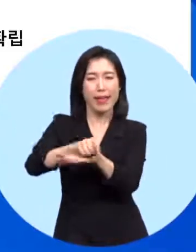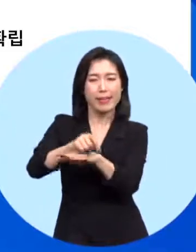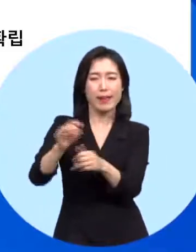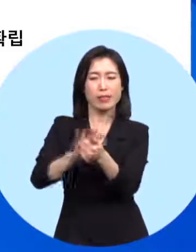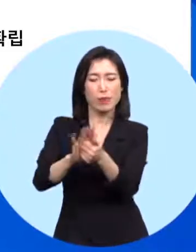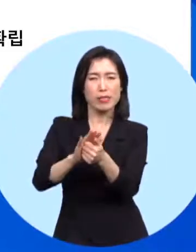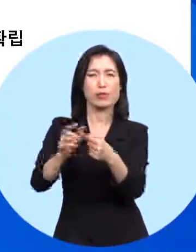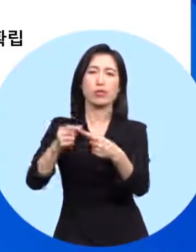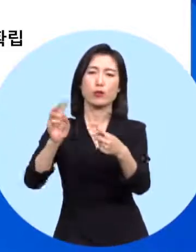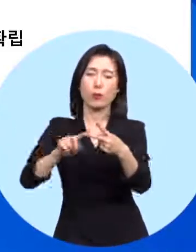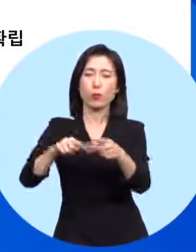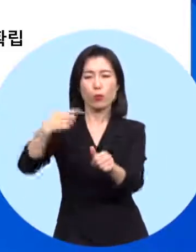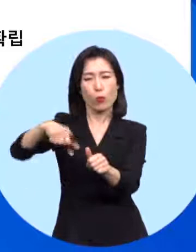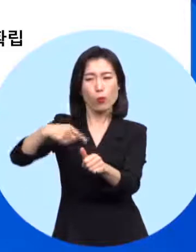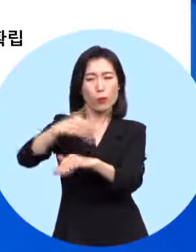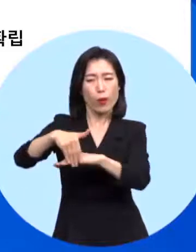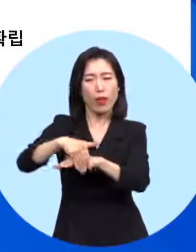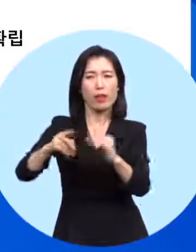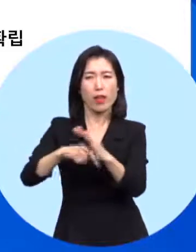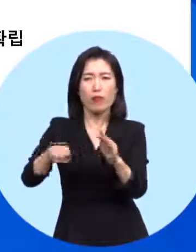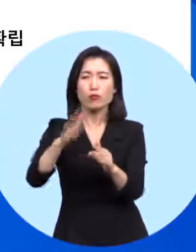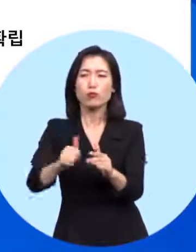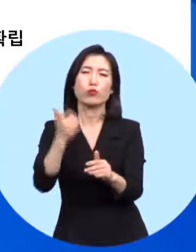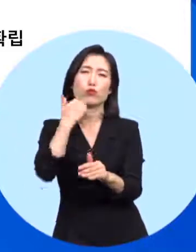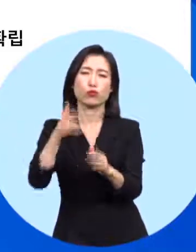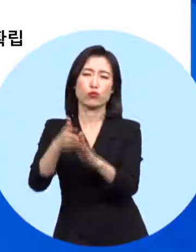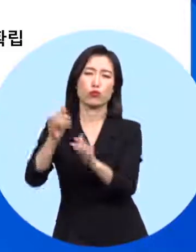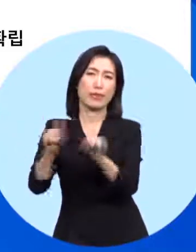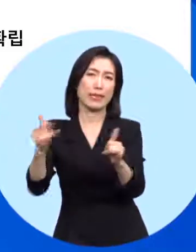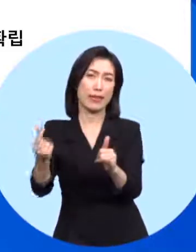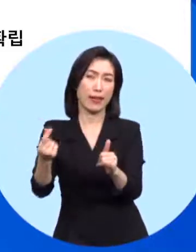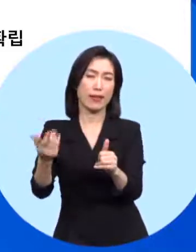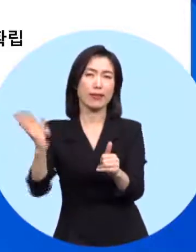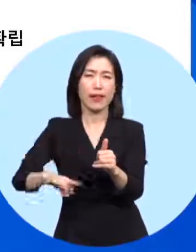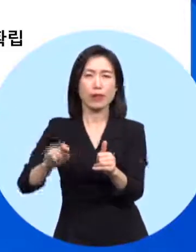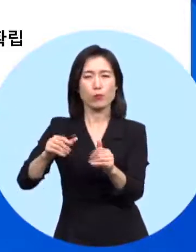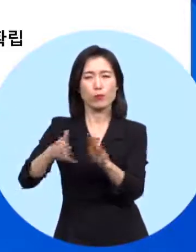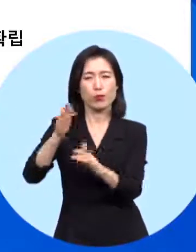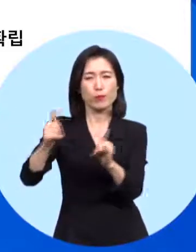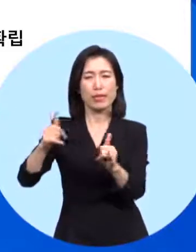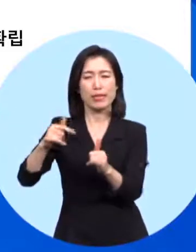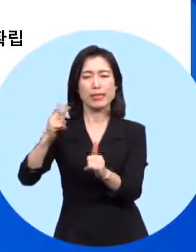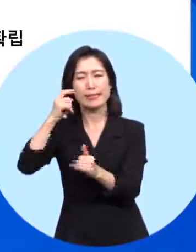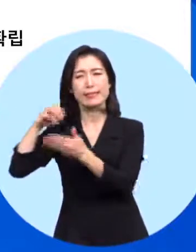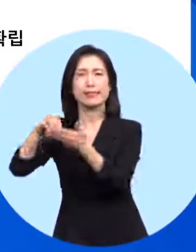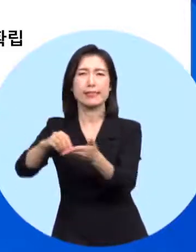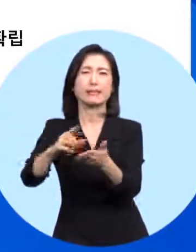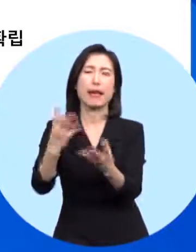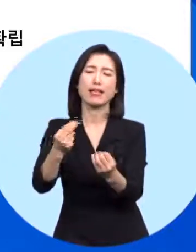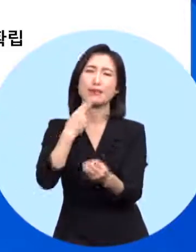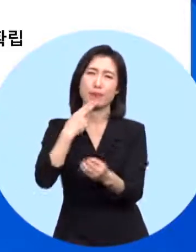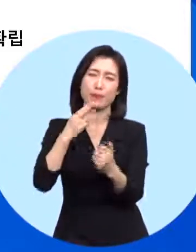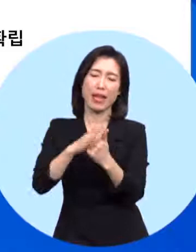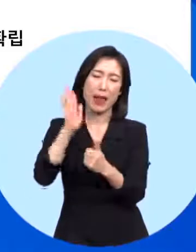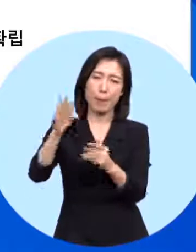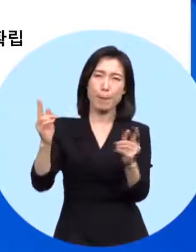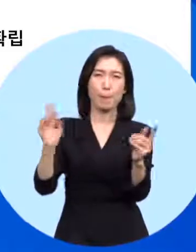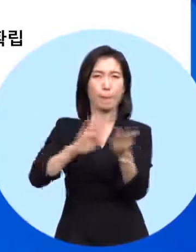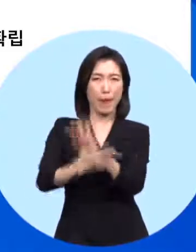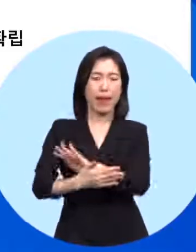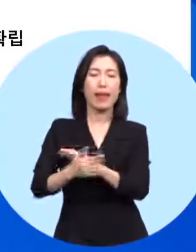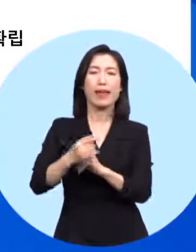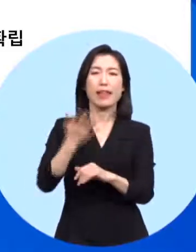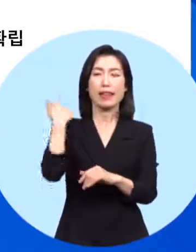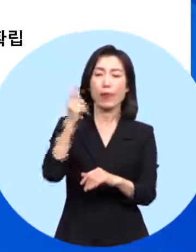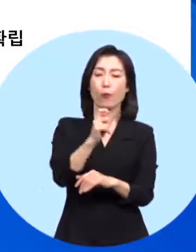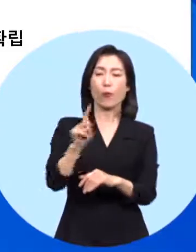정책 과정에 주민이 세워져야 했기 때문에 향후 전개될 지방자치나 지방분권은 주민 중심이어야 되겠다 하는 거죠. 그러니까 관